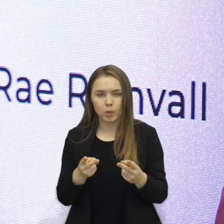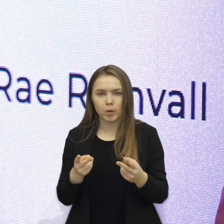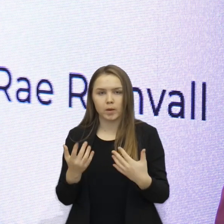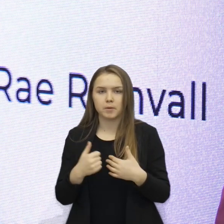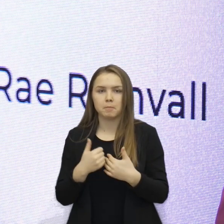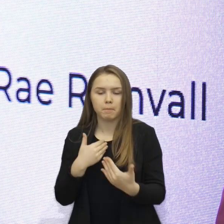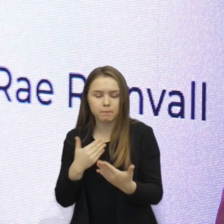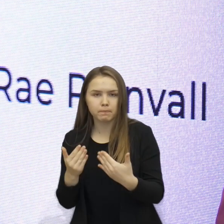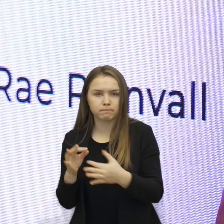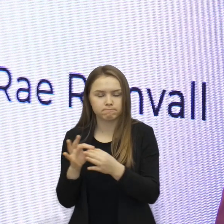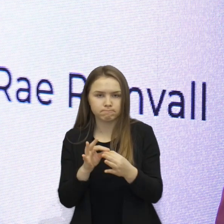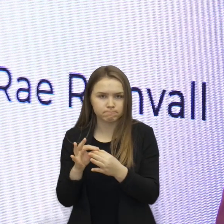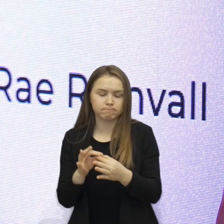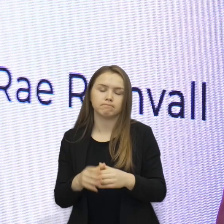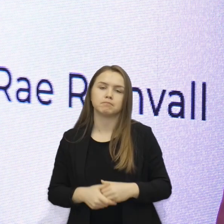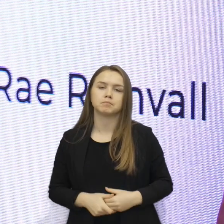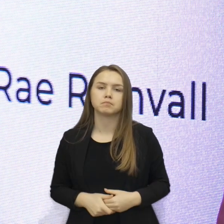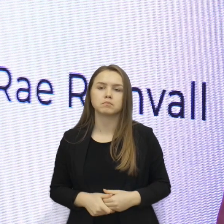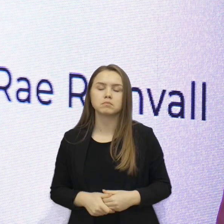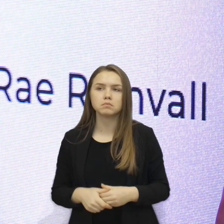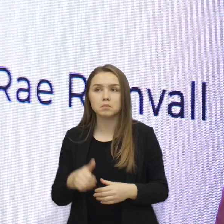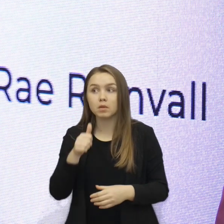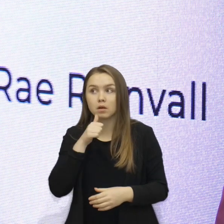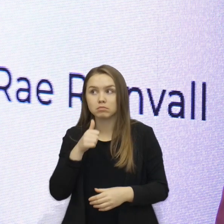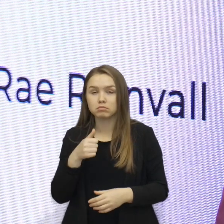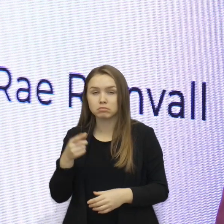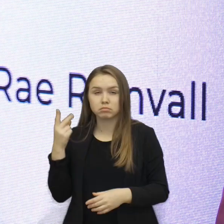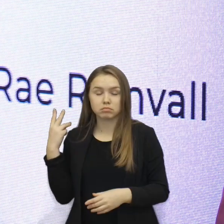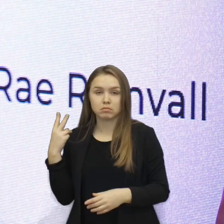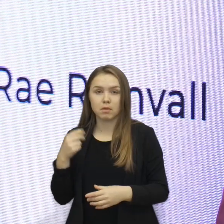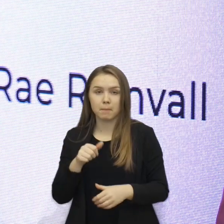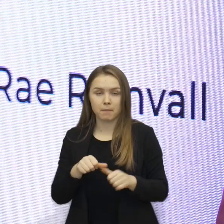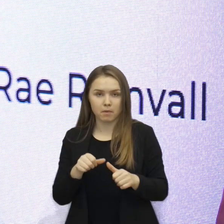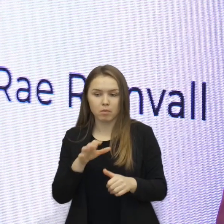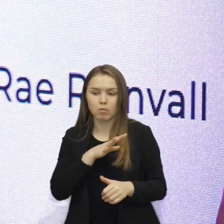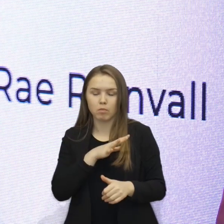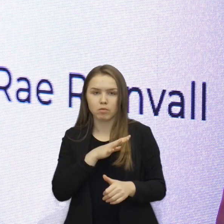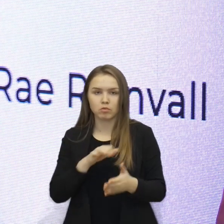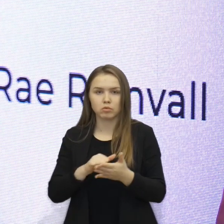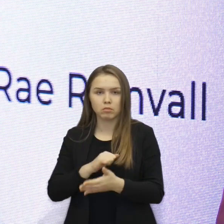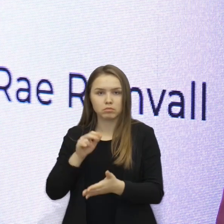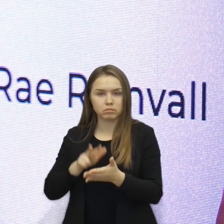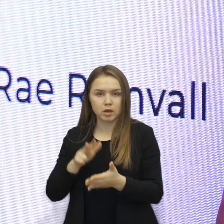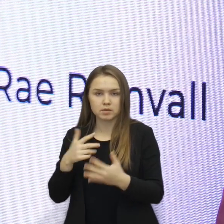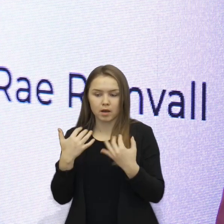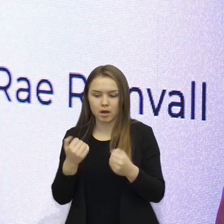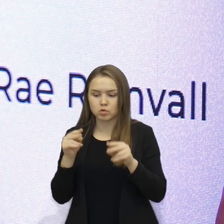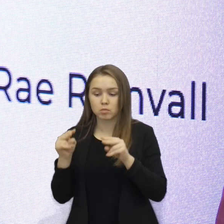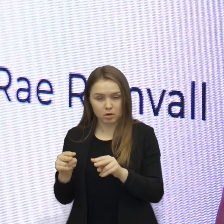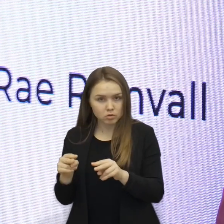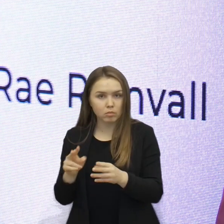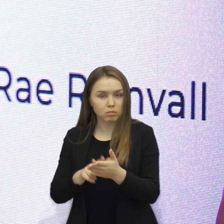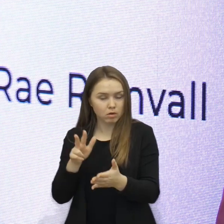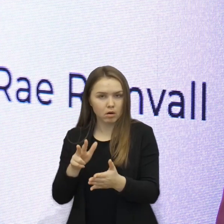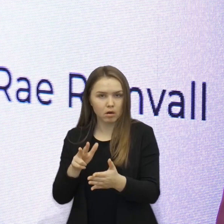bendrauti. Tai pavyzdžiui, prieš porą metų buvo pirmą kartą reglamentuota sveikatos priežiūra, iki tol buvo